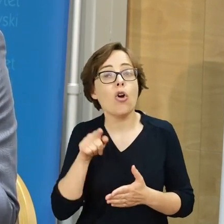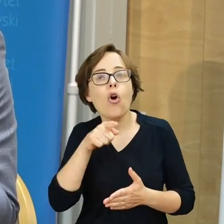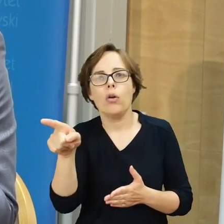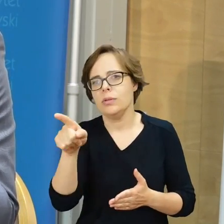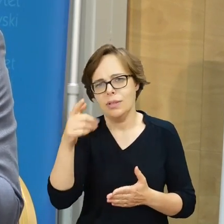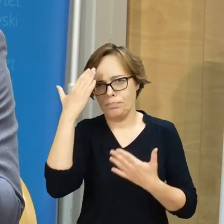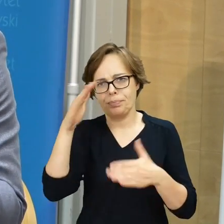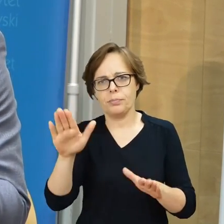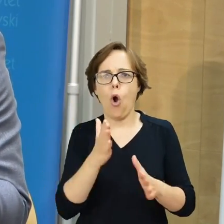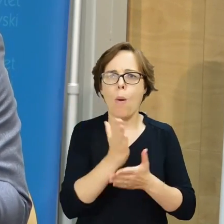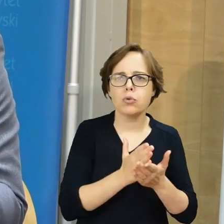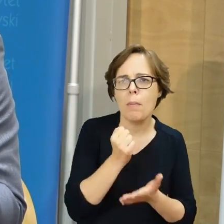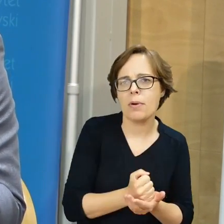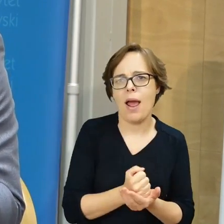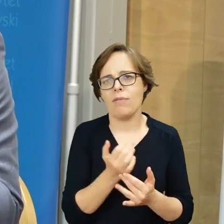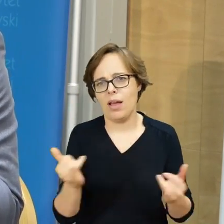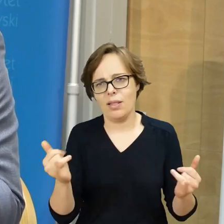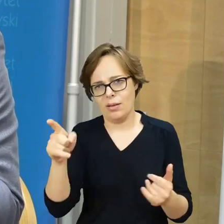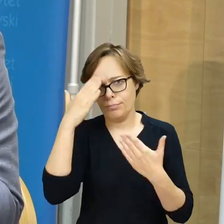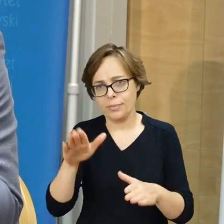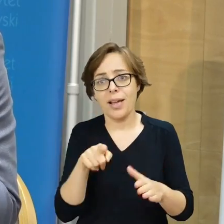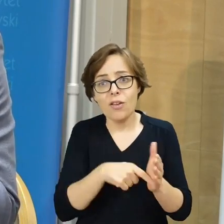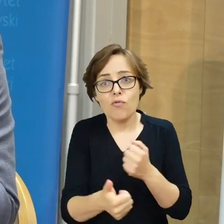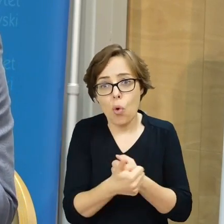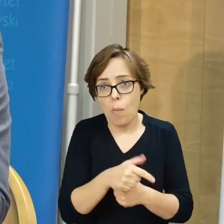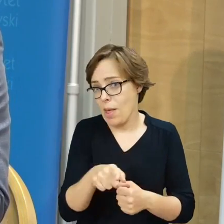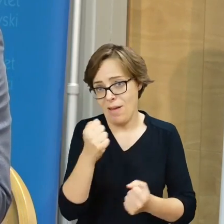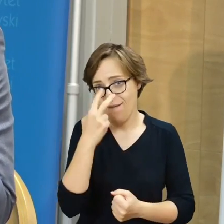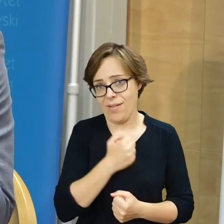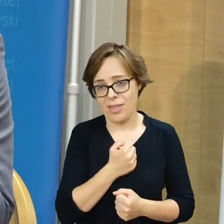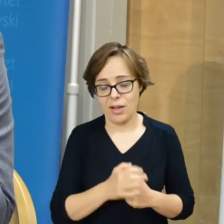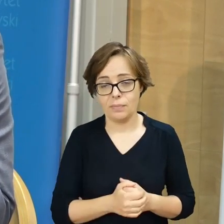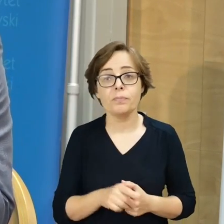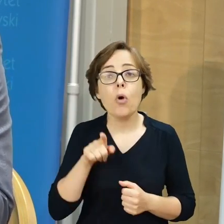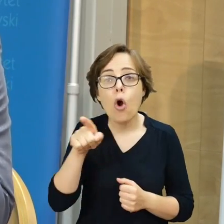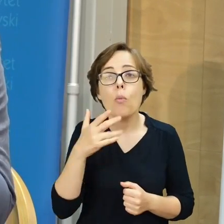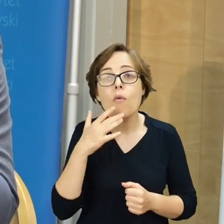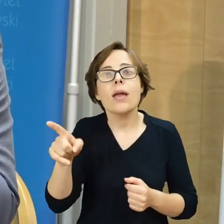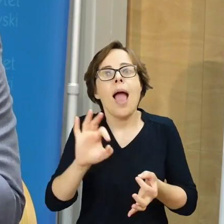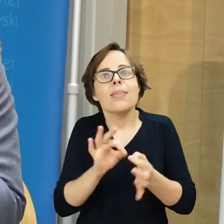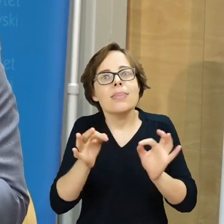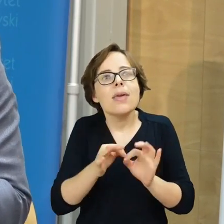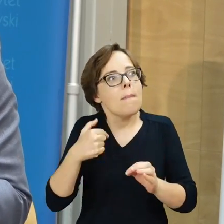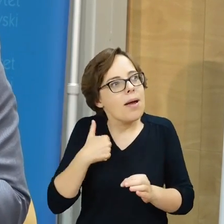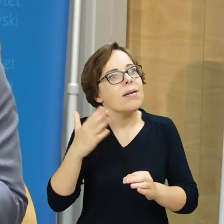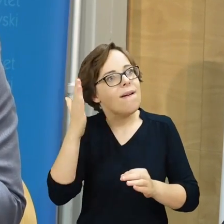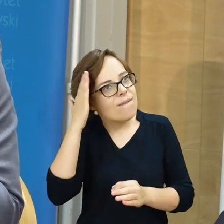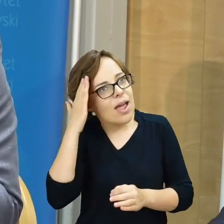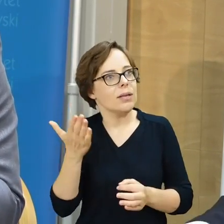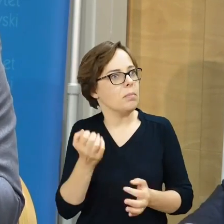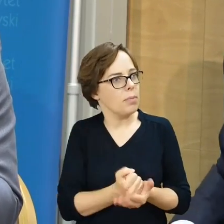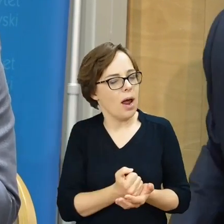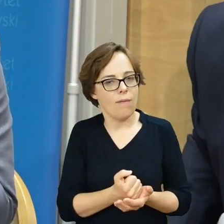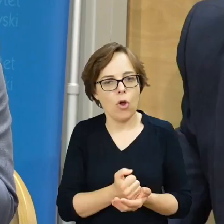tego wszystkiego jest różny i to też w aktach widać. Bo oni czasami mówią tak, gdybyśmy mieli świadomość prawną, tak, no oczywiście tym się nie ma co